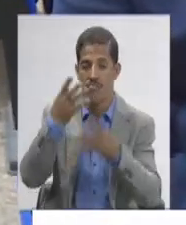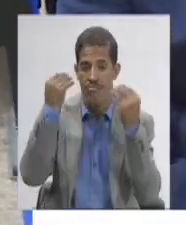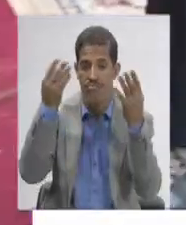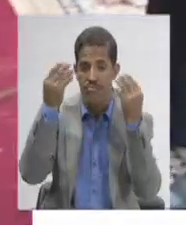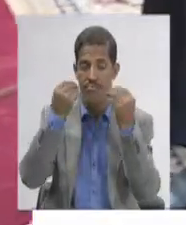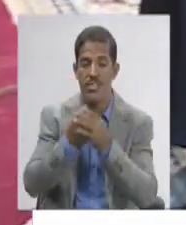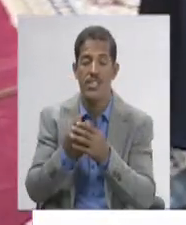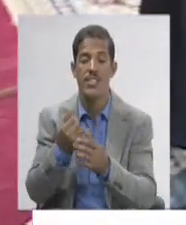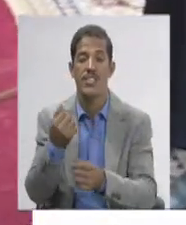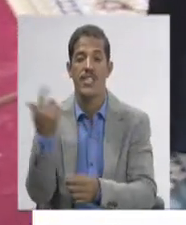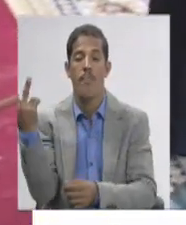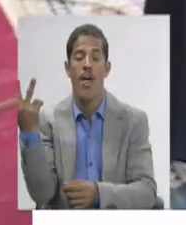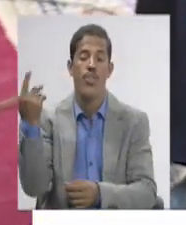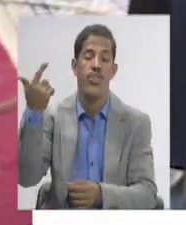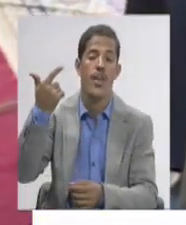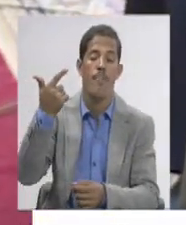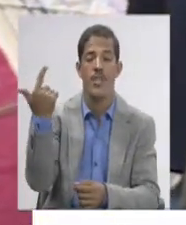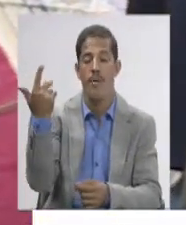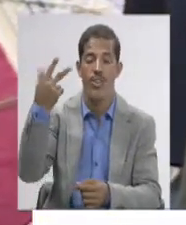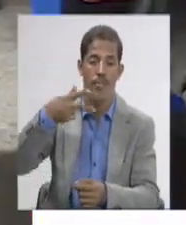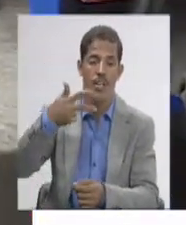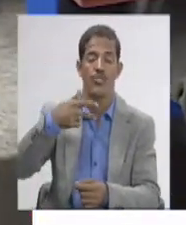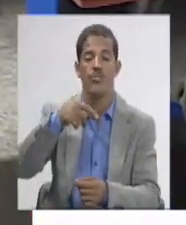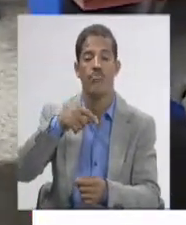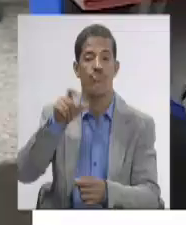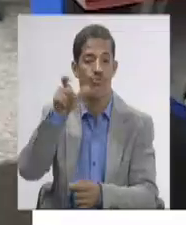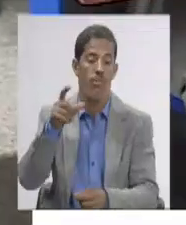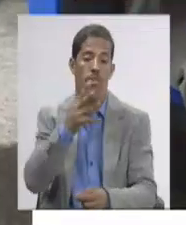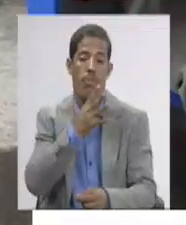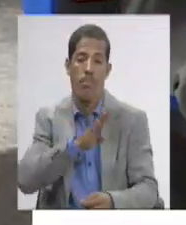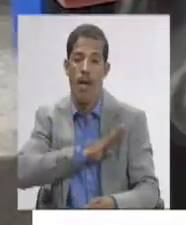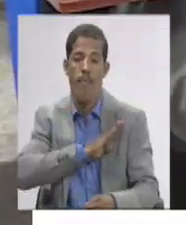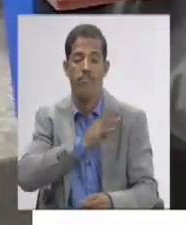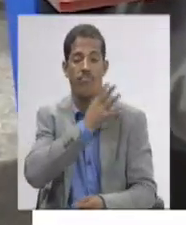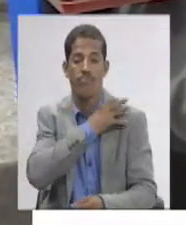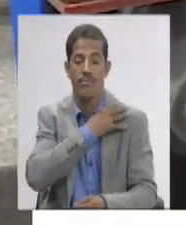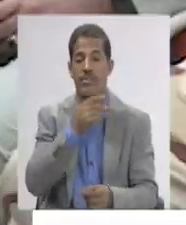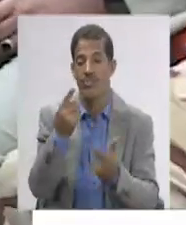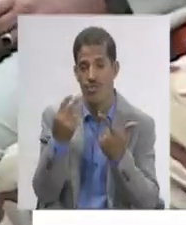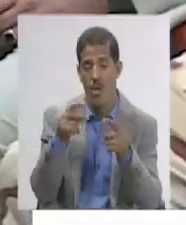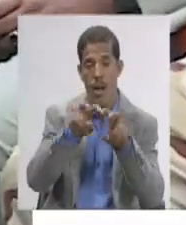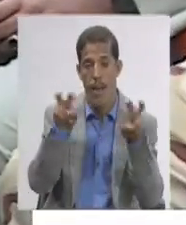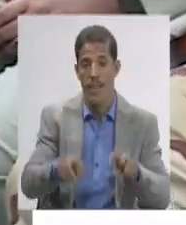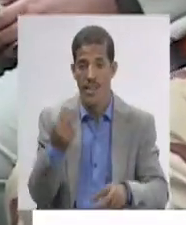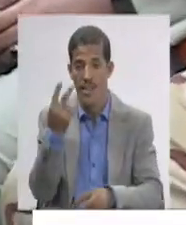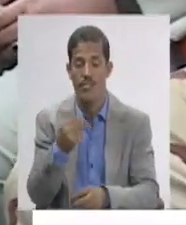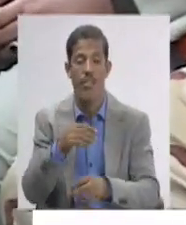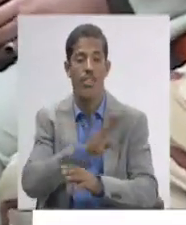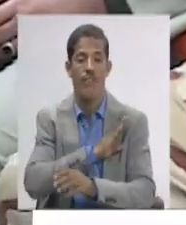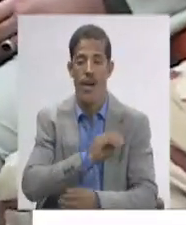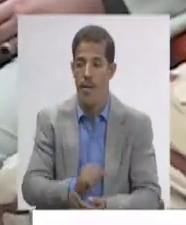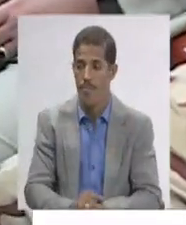ضابطا من مختلف القطاعات والتخصصات العسكريه على شهادتي الاركان والماستر في الدفاع والامن